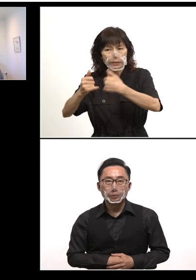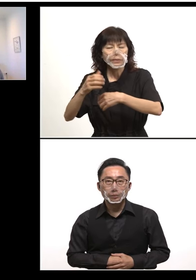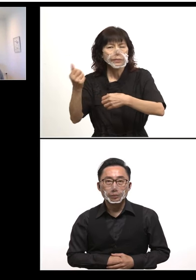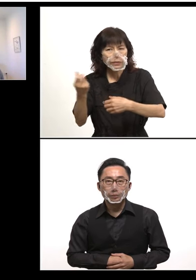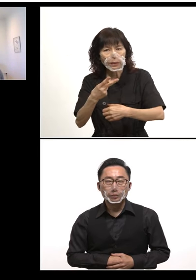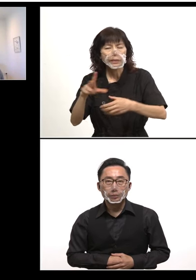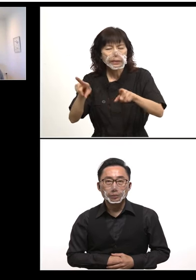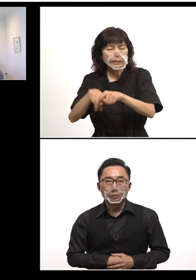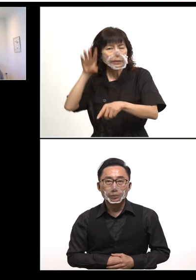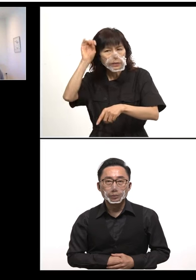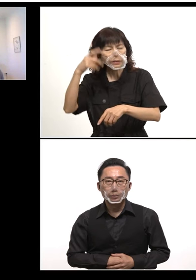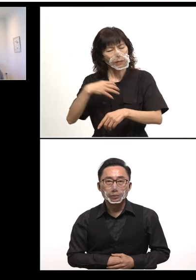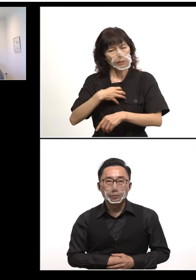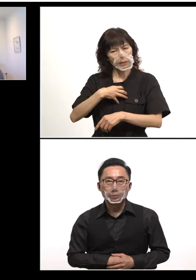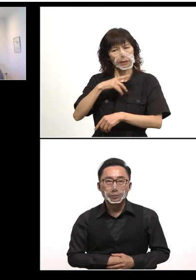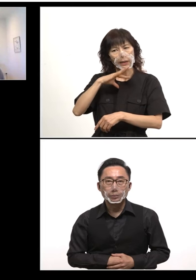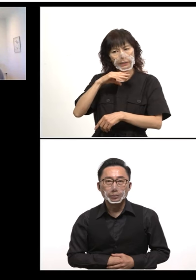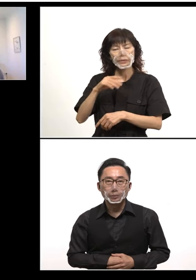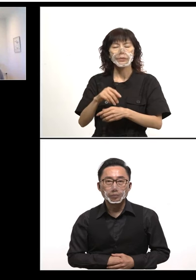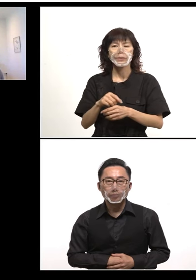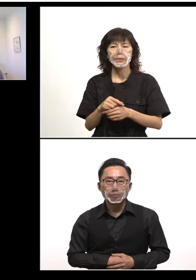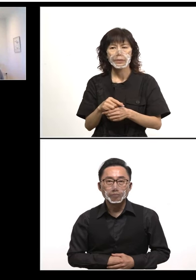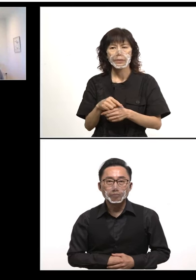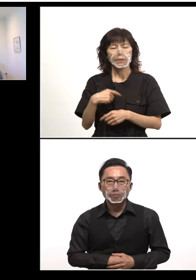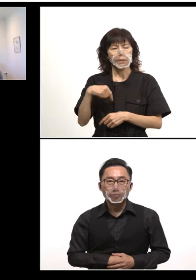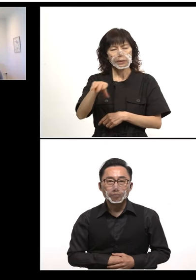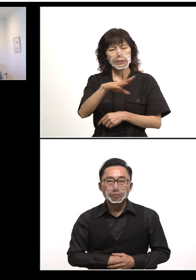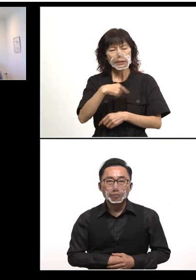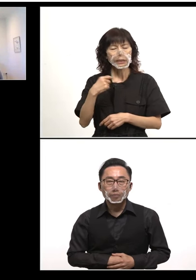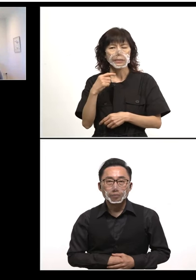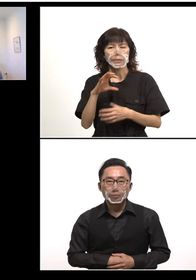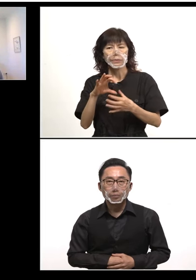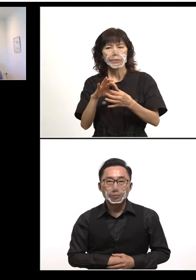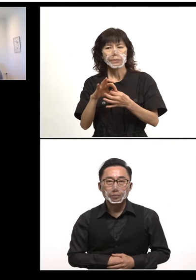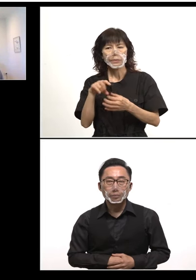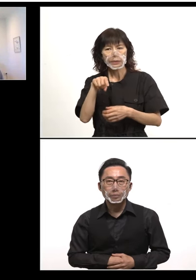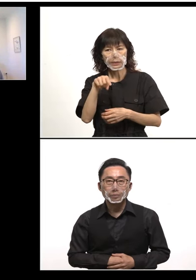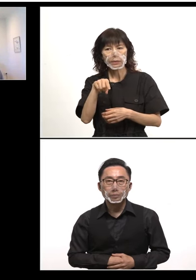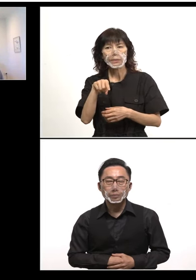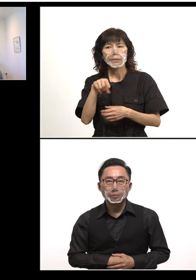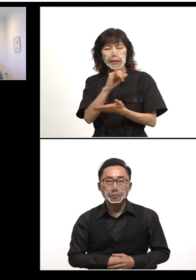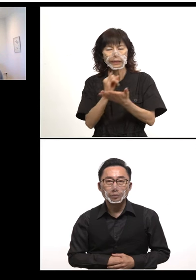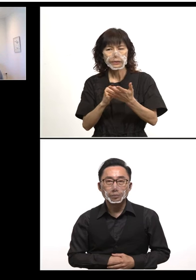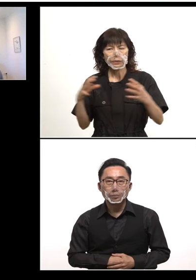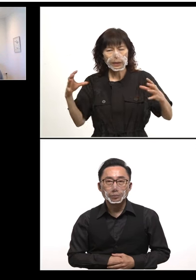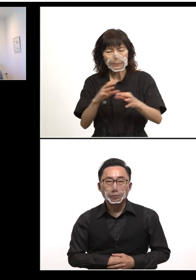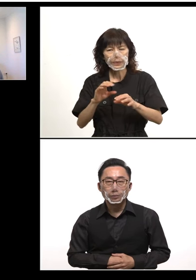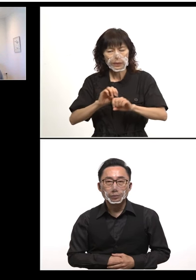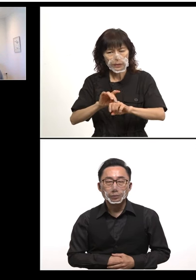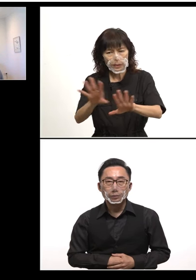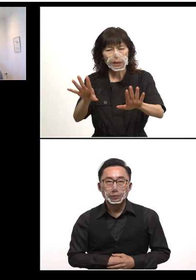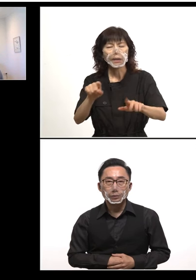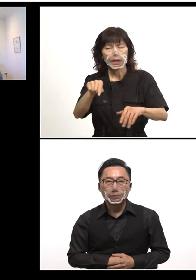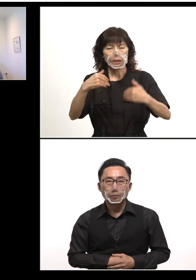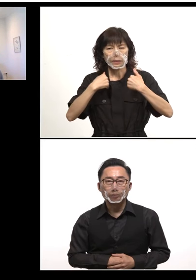作。咁我覺得如果我哋一路講緊話，我哋點樣可以延續呢一樣嘢？我覺得呢一個身